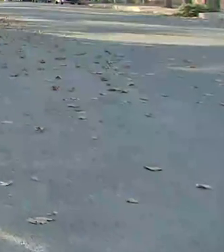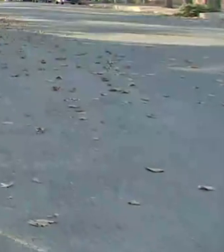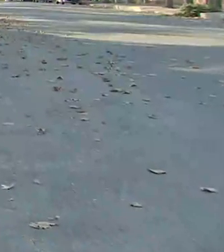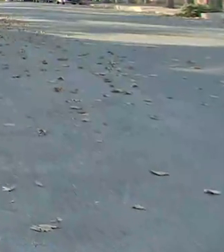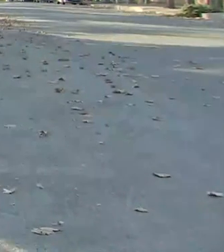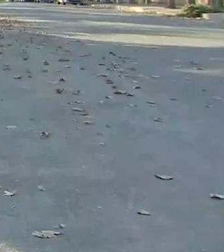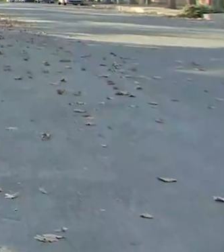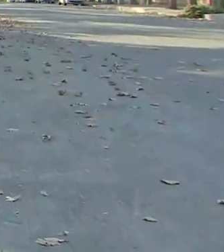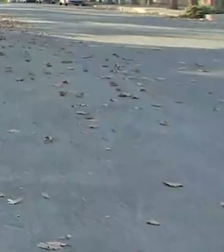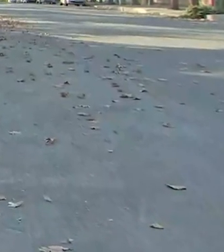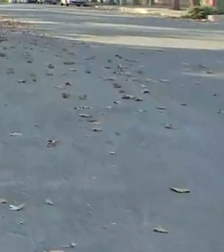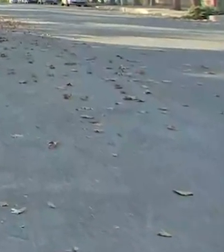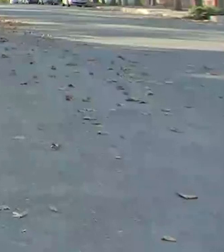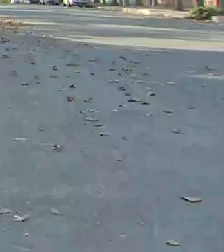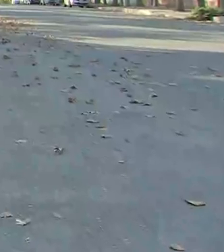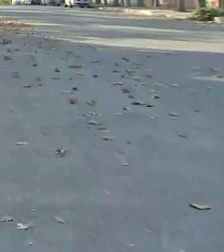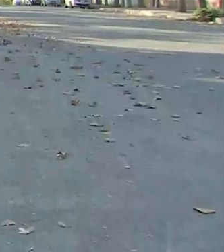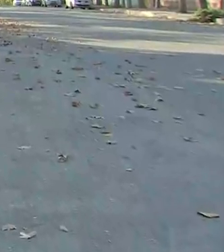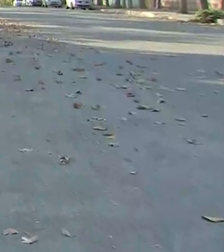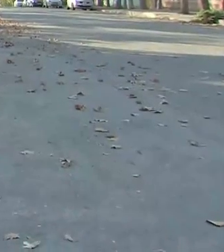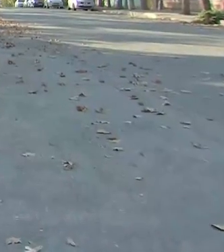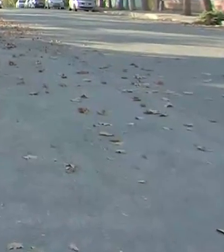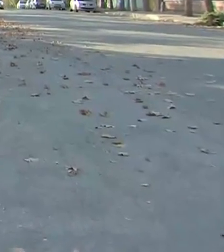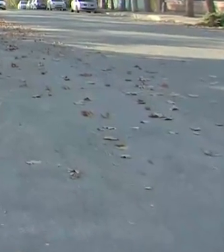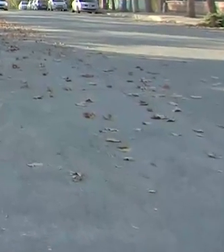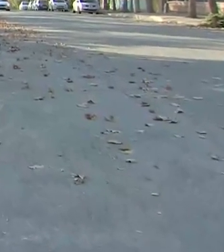Sevim koşuyor. Zehra ise yürüyor ona doğru.